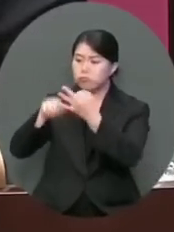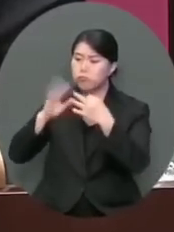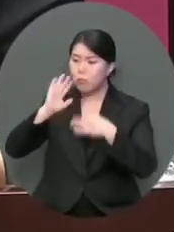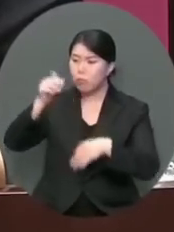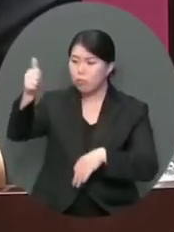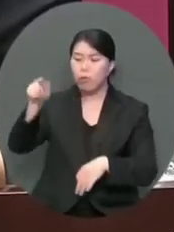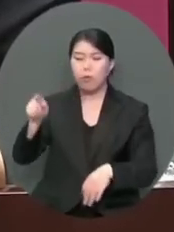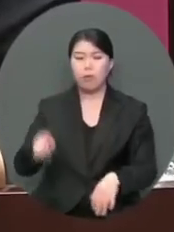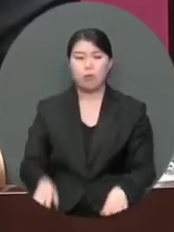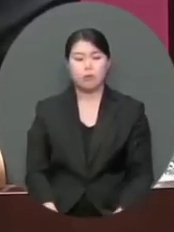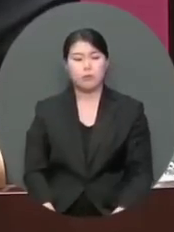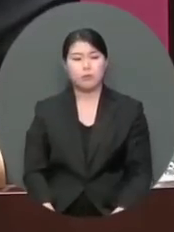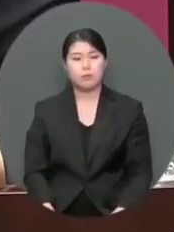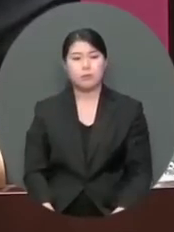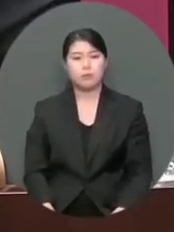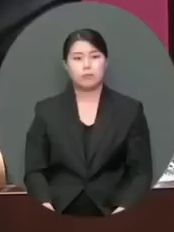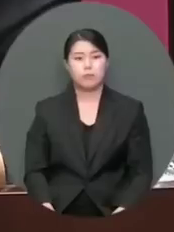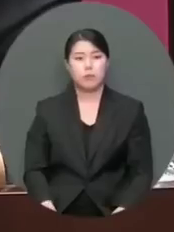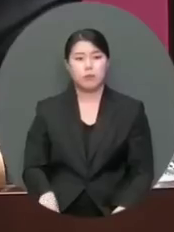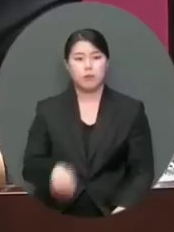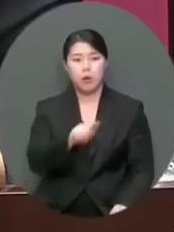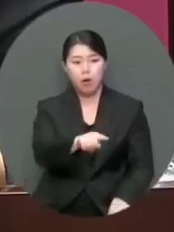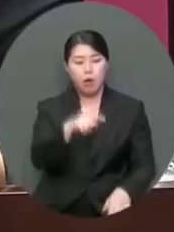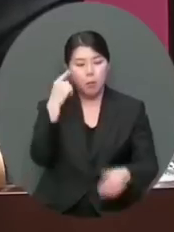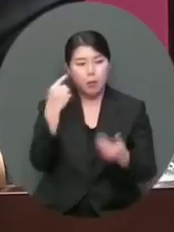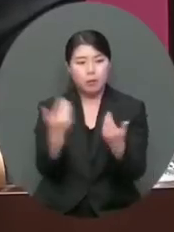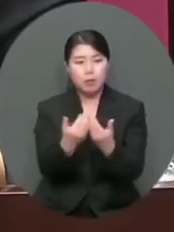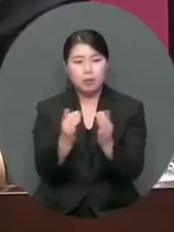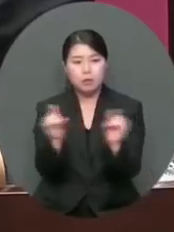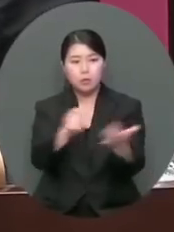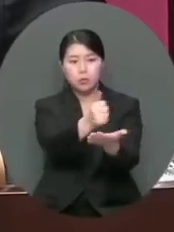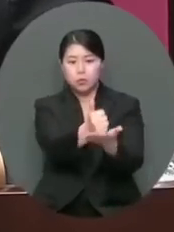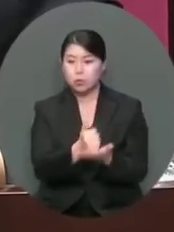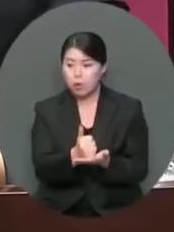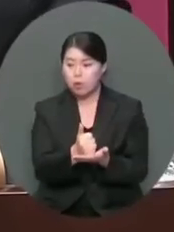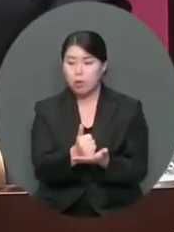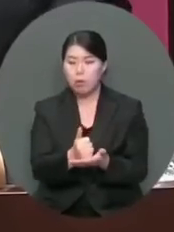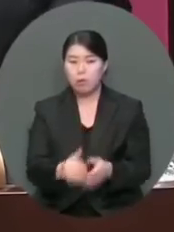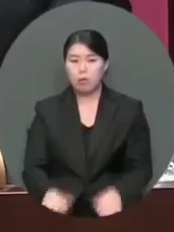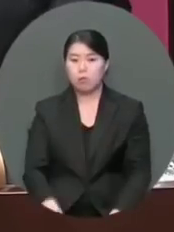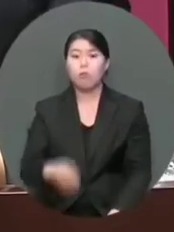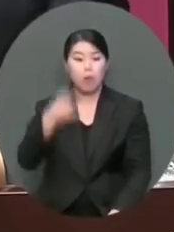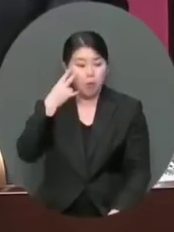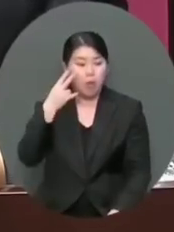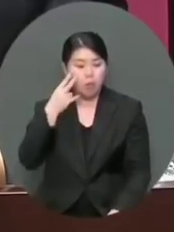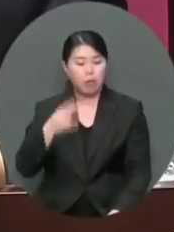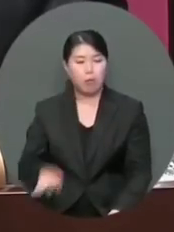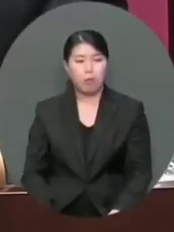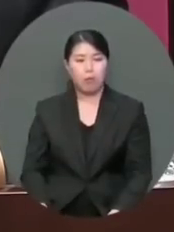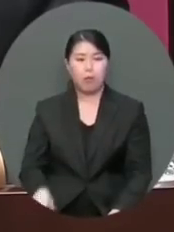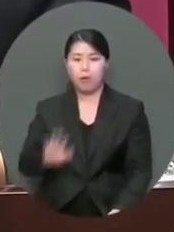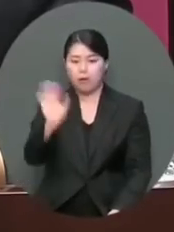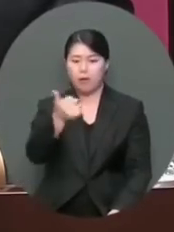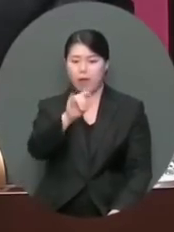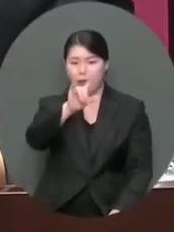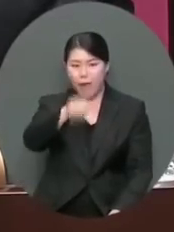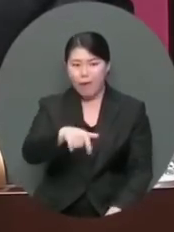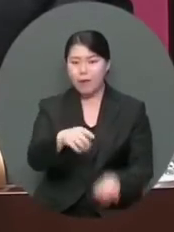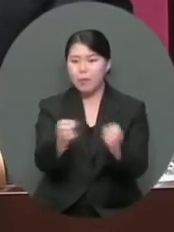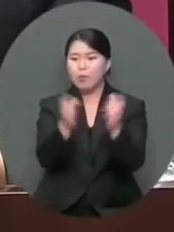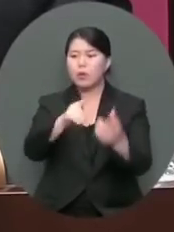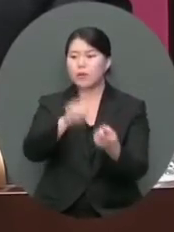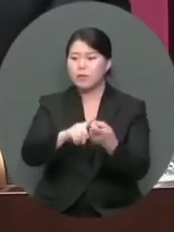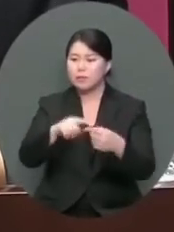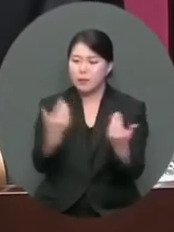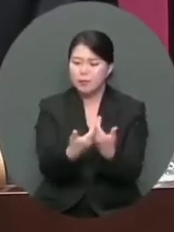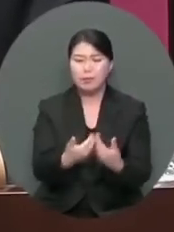잘못된 거 아닙니까? 아니 반대하는 사람을 대통령께서 초청하십니까? 네. 그거는 핵폭탄의 핵에 대해서 반대하시는